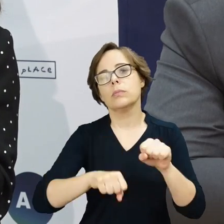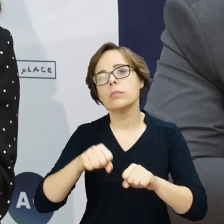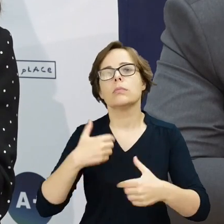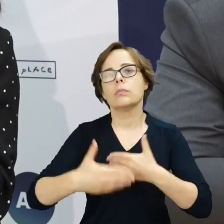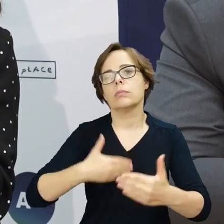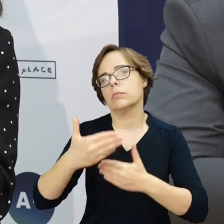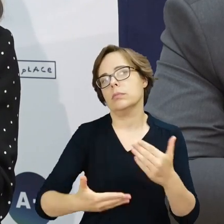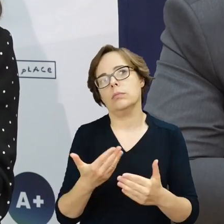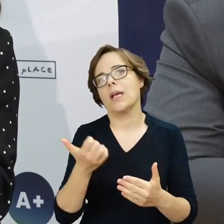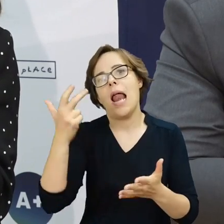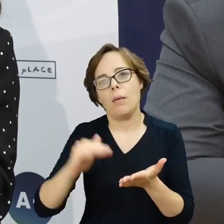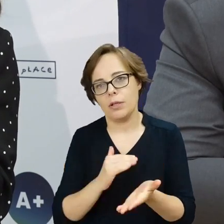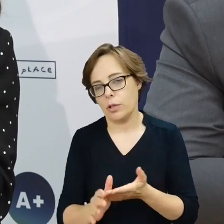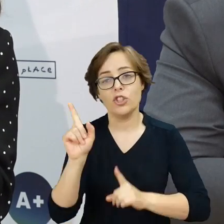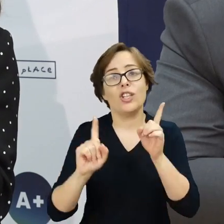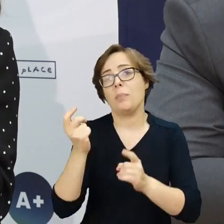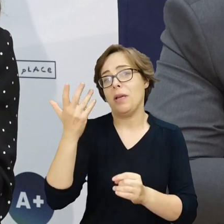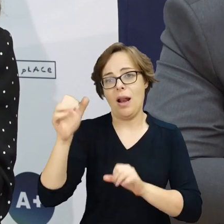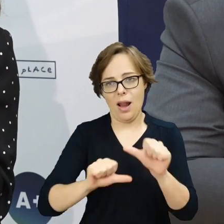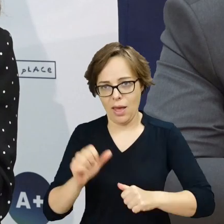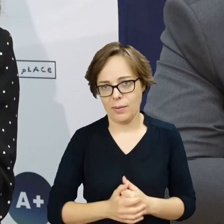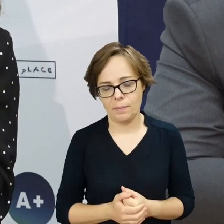taka rzecz to